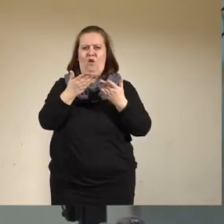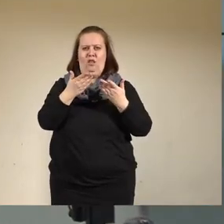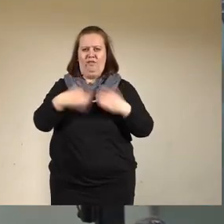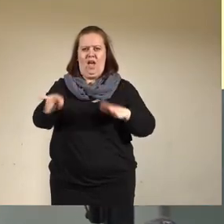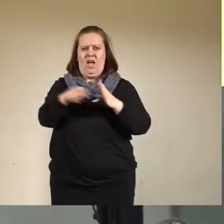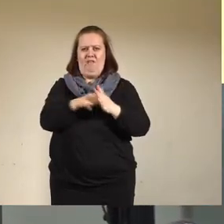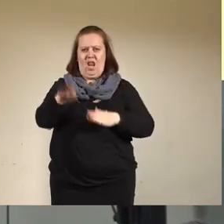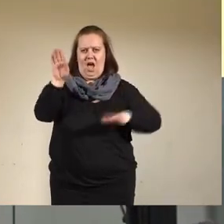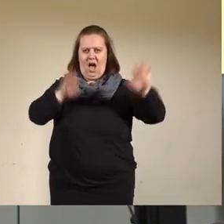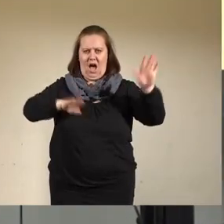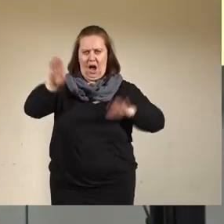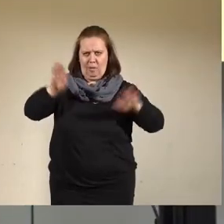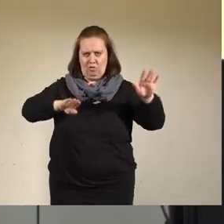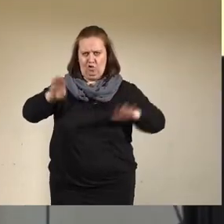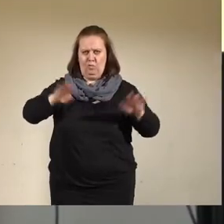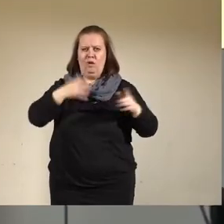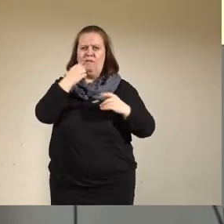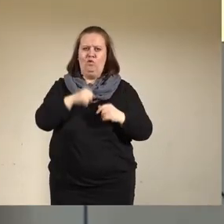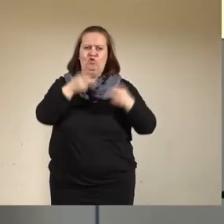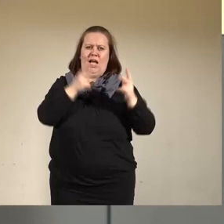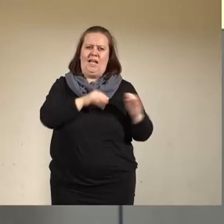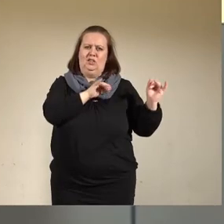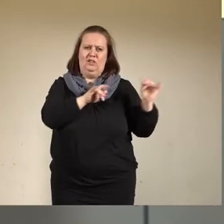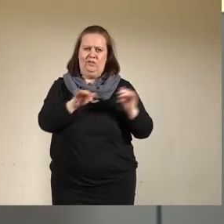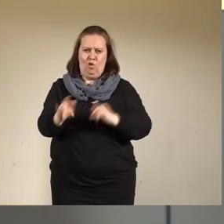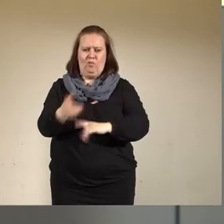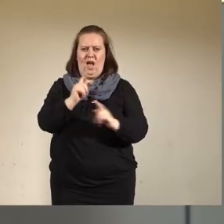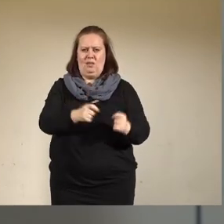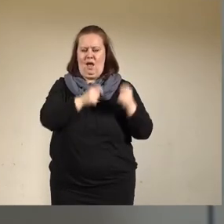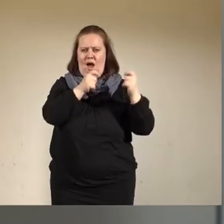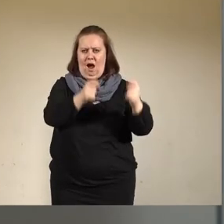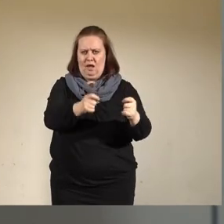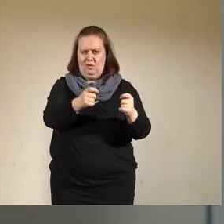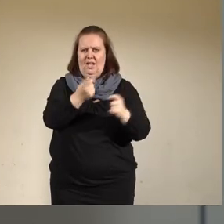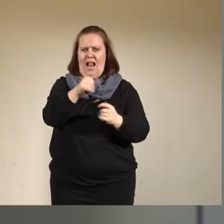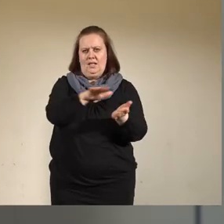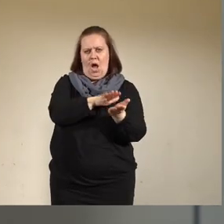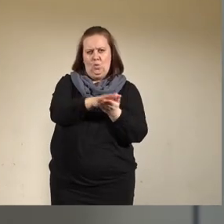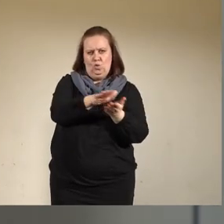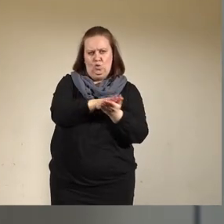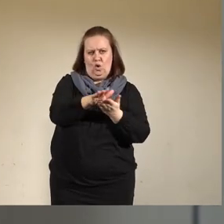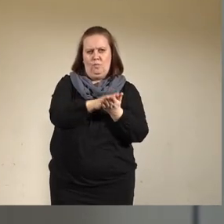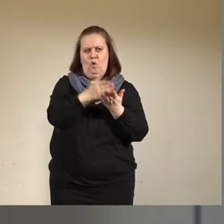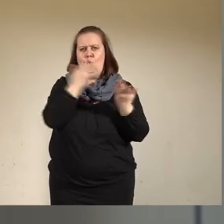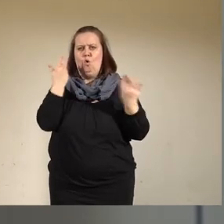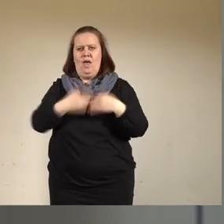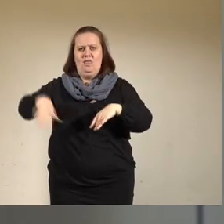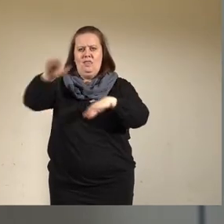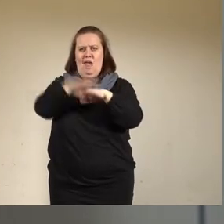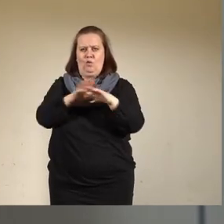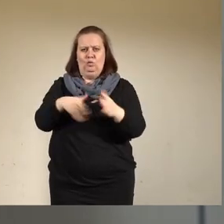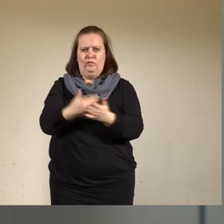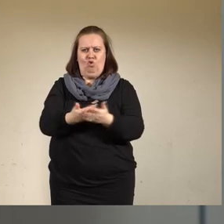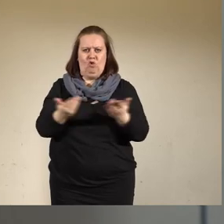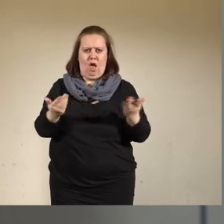Wähler abgestimmt wird, würde mich mal die Rechtswirkung interessieren, eines Antrages Geld auszugeben, ohne einen Deckungsvorschlag zu